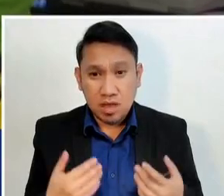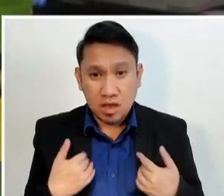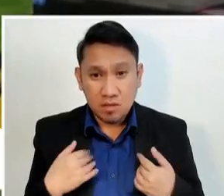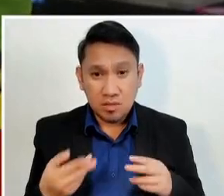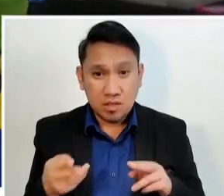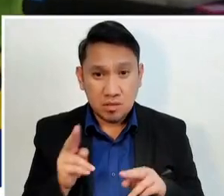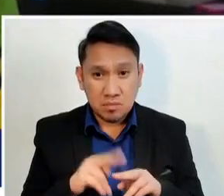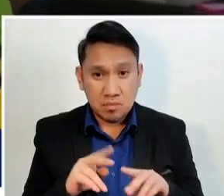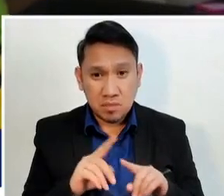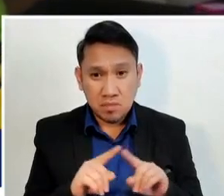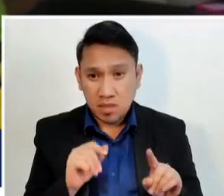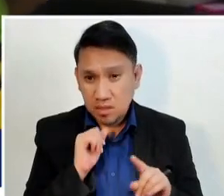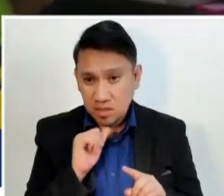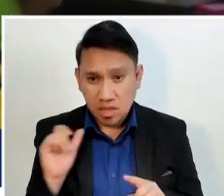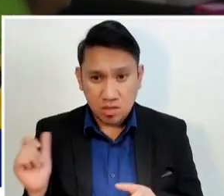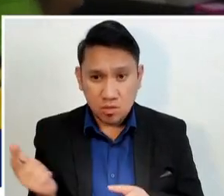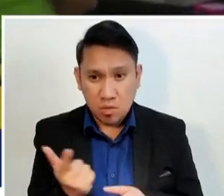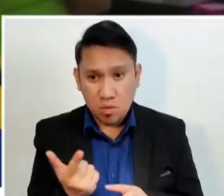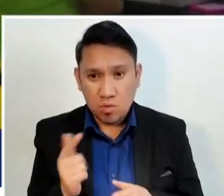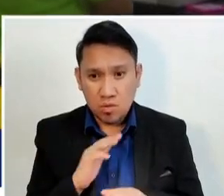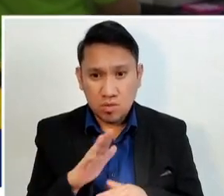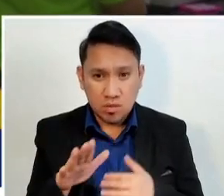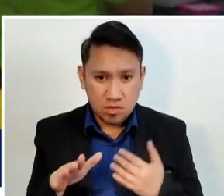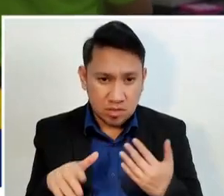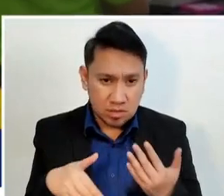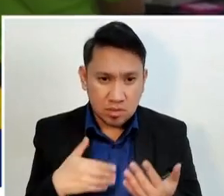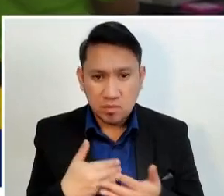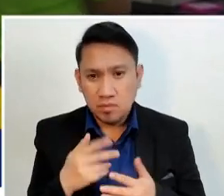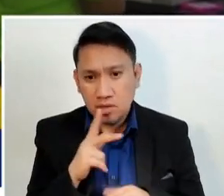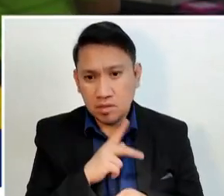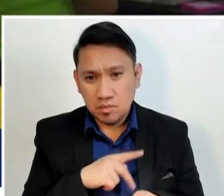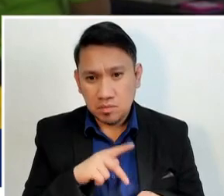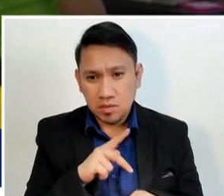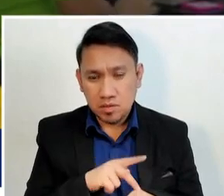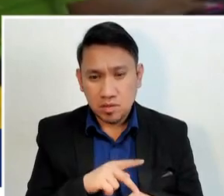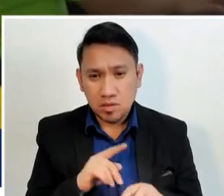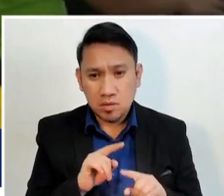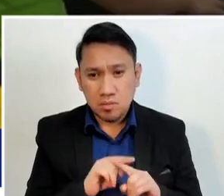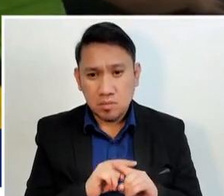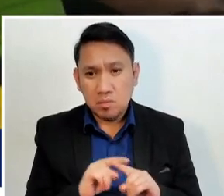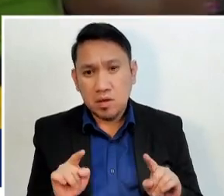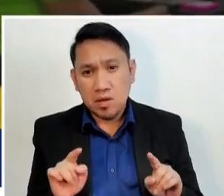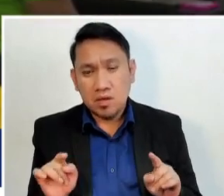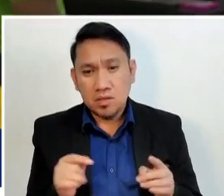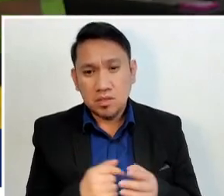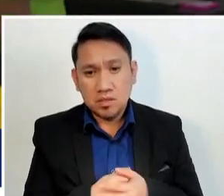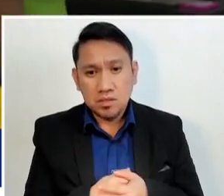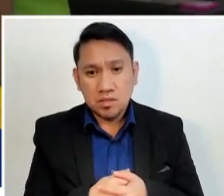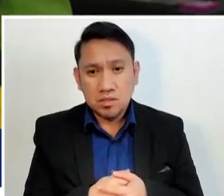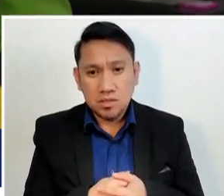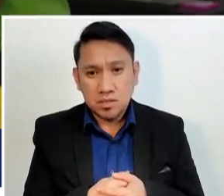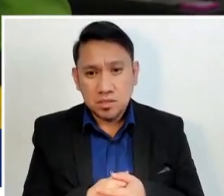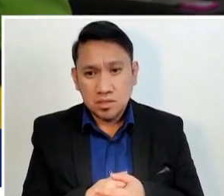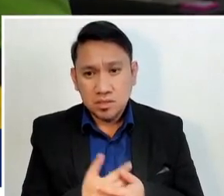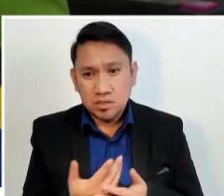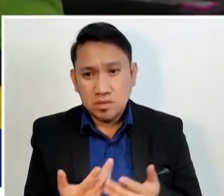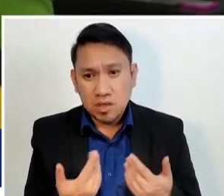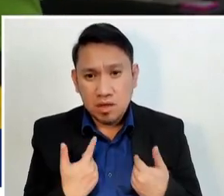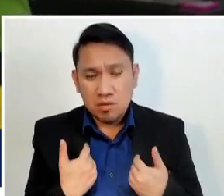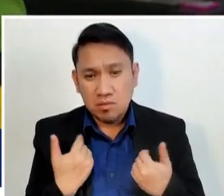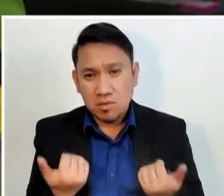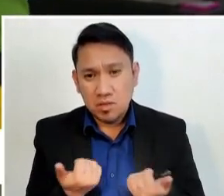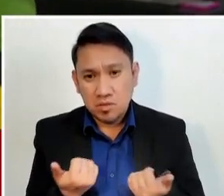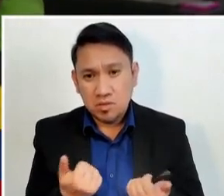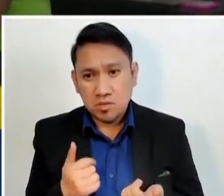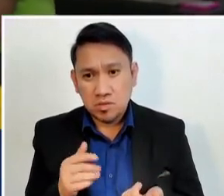not nationwide, okay? Kasi the big chains have cornered some of the supply, di ba? So for the smaller